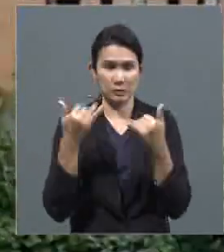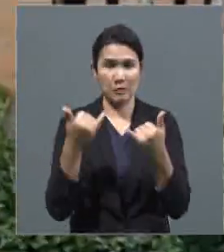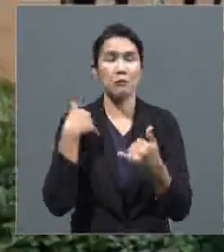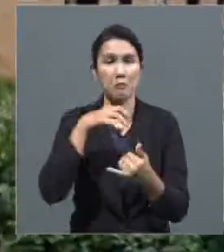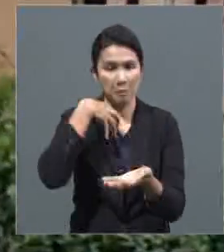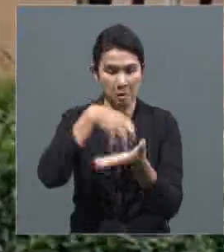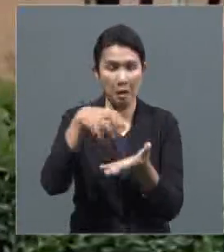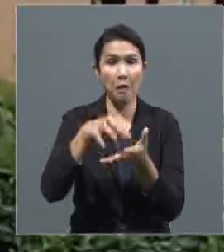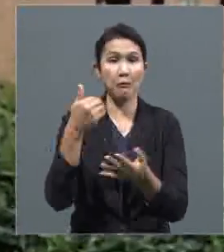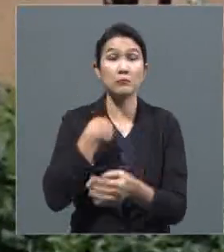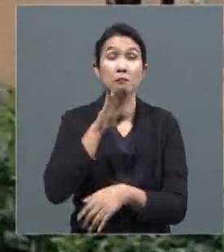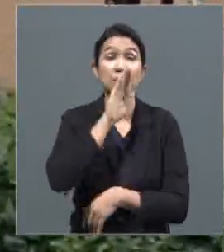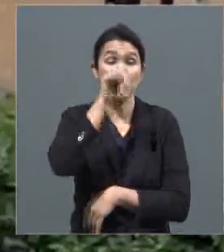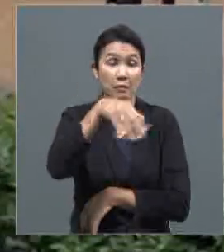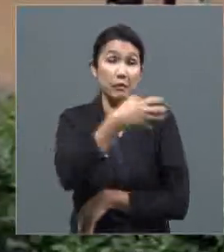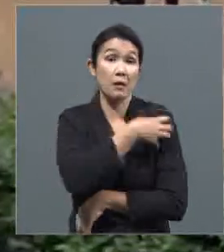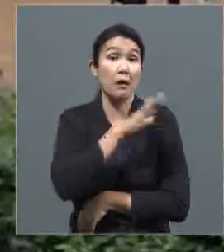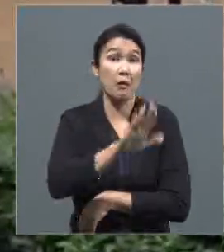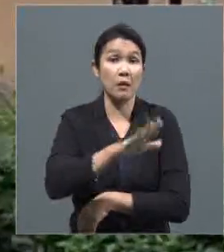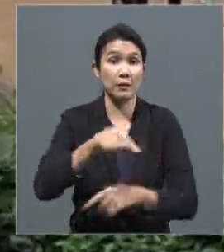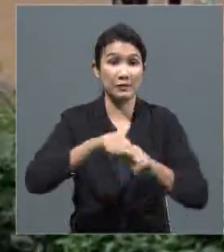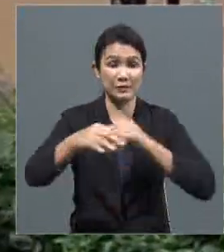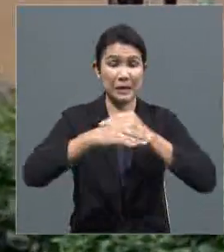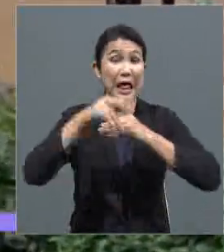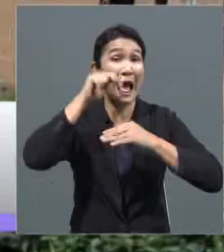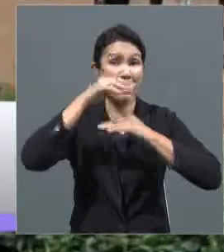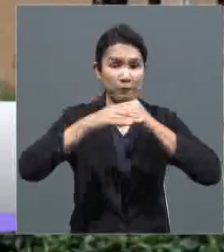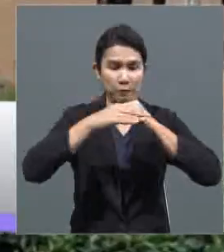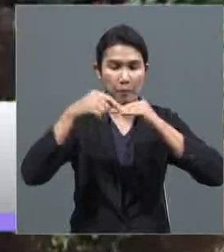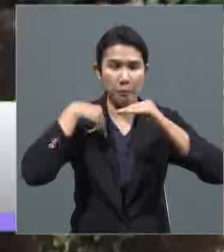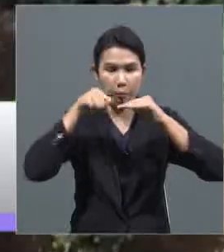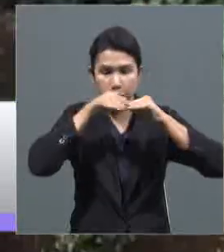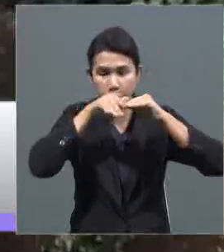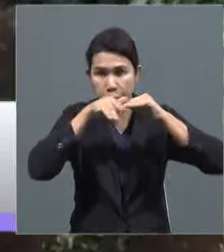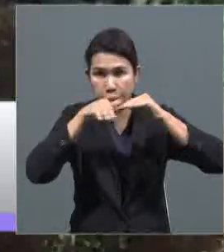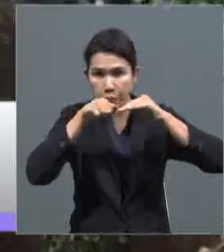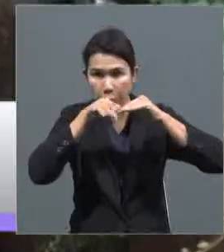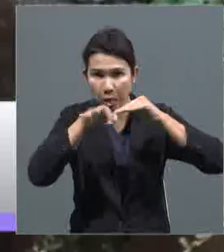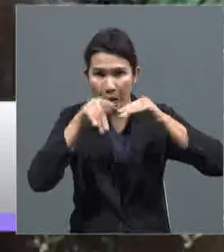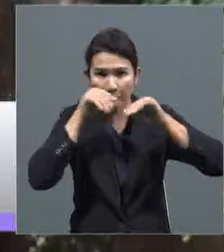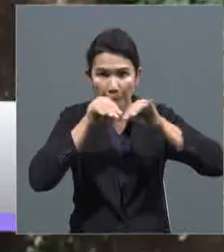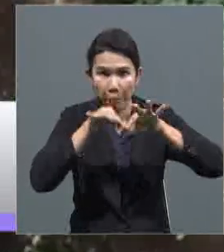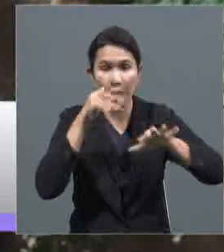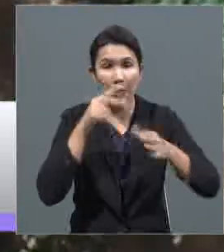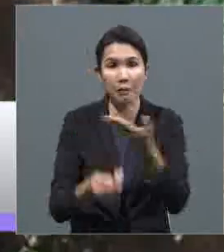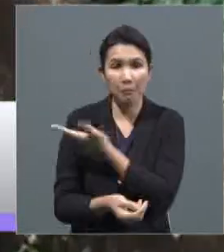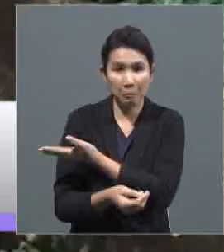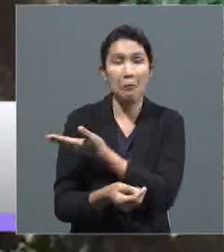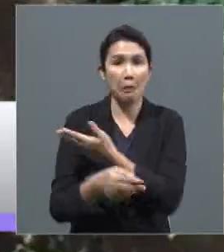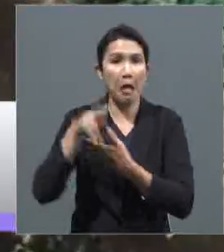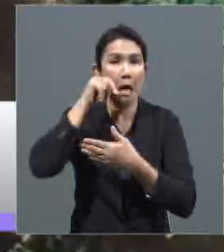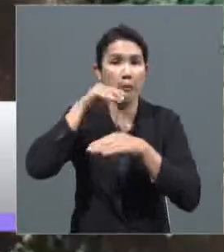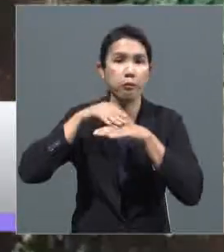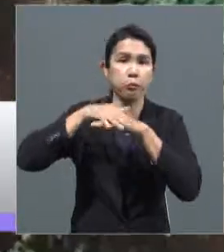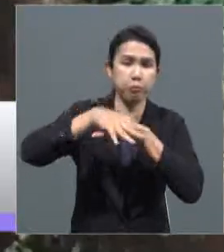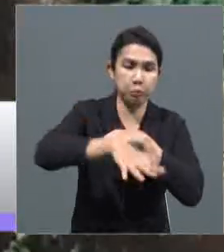ตเทศบาลเมืองน่านค่ะที่บริเวณผนังกั้นน้ำเนี่ยมีรอยรั่วแล้วก็ซึมอยู่หลายจุดนะคะส่งผลให้มีน้ำไหลเข้าพื้น